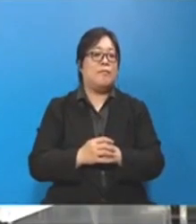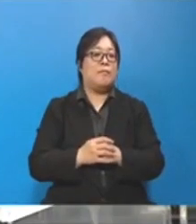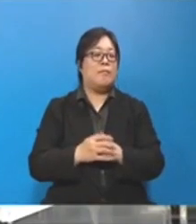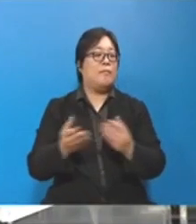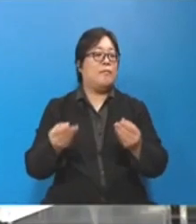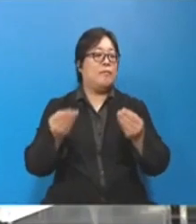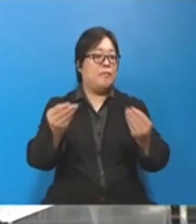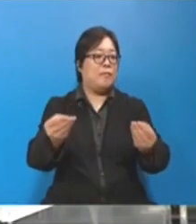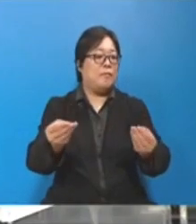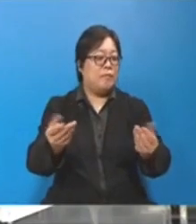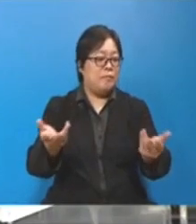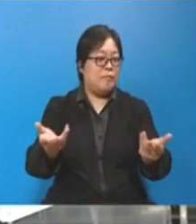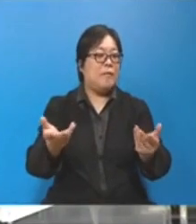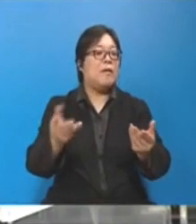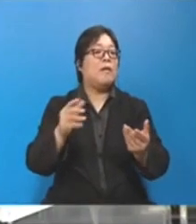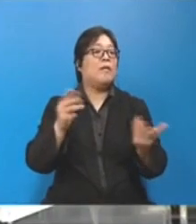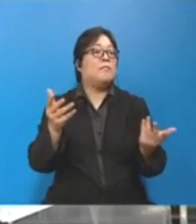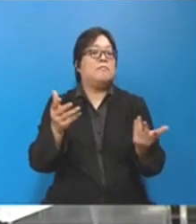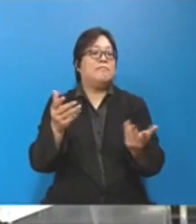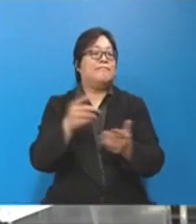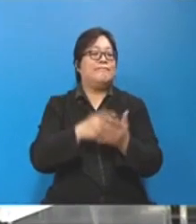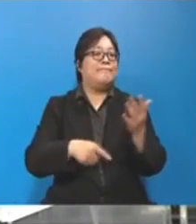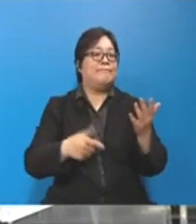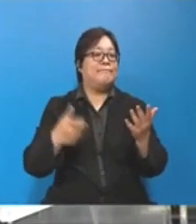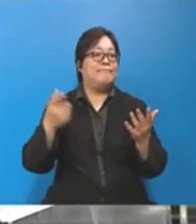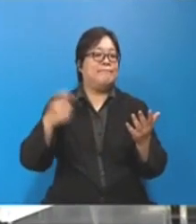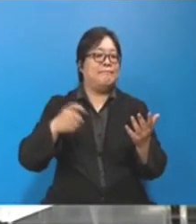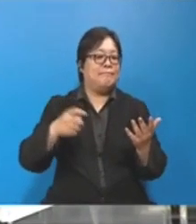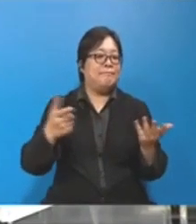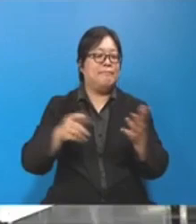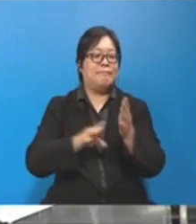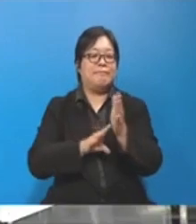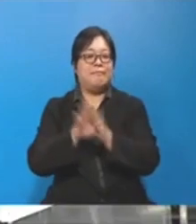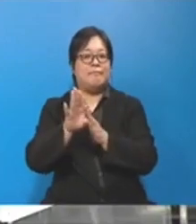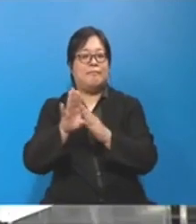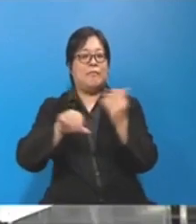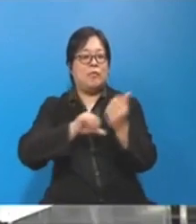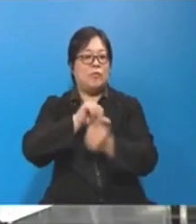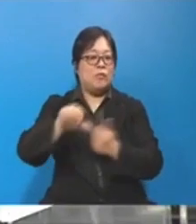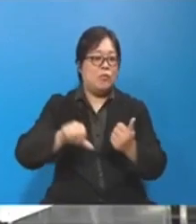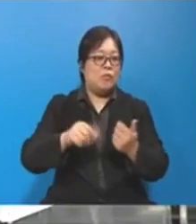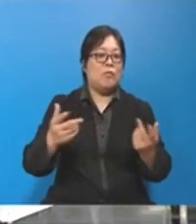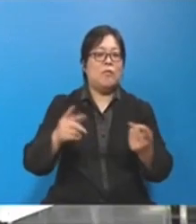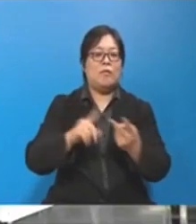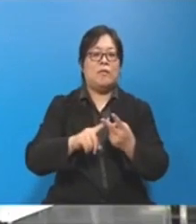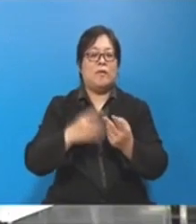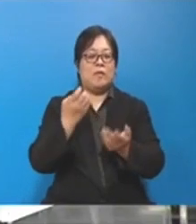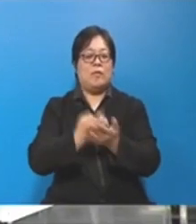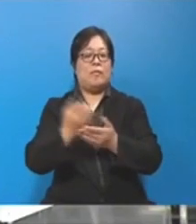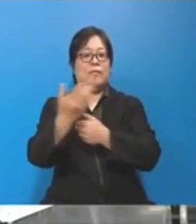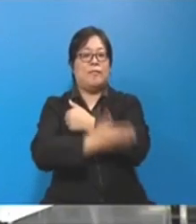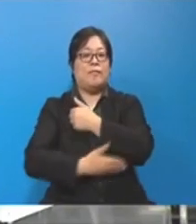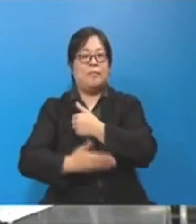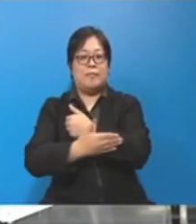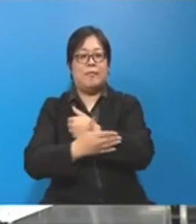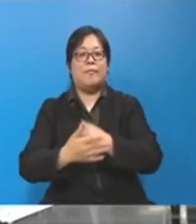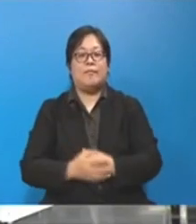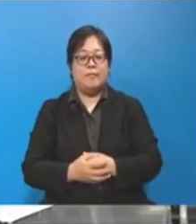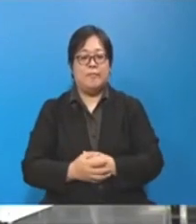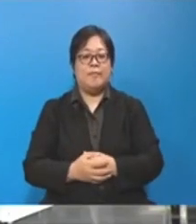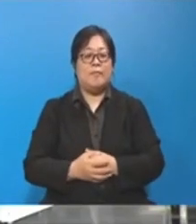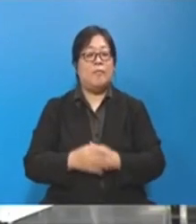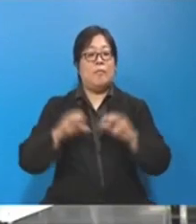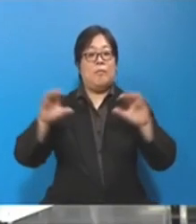bagi membeli implikasinya terhadap pembangunan sosial dan ekonomi negara dalam